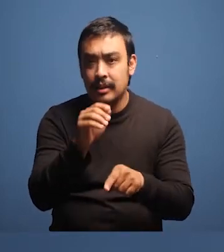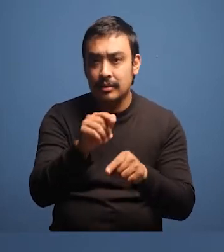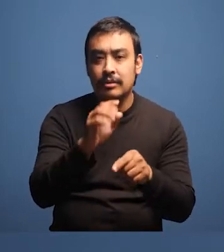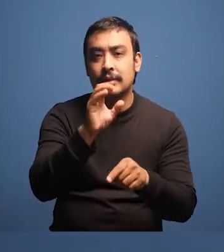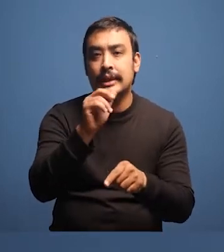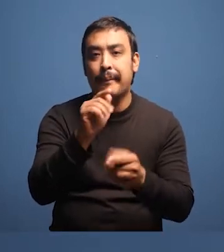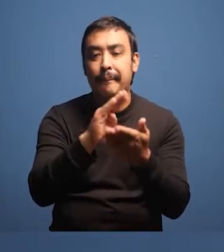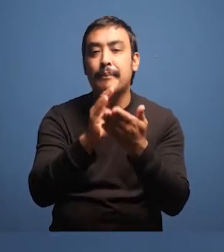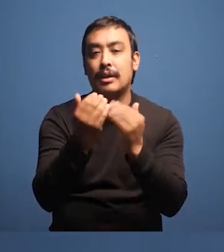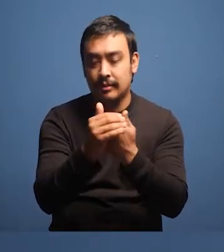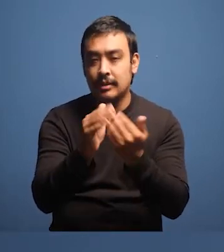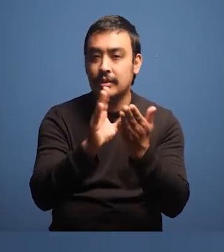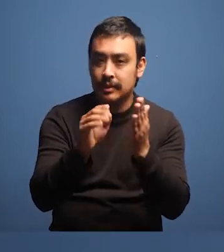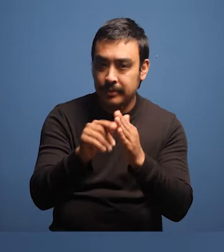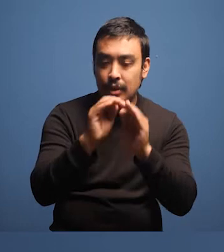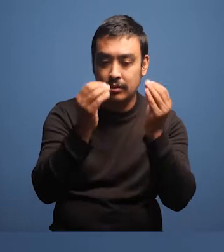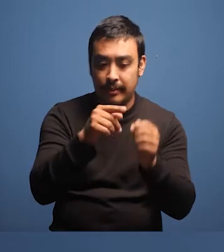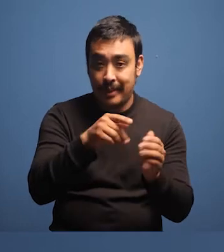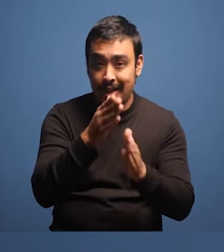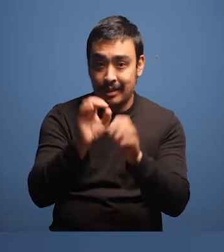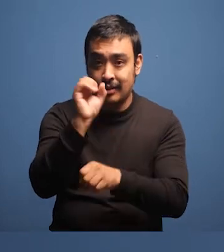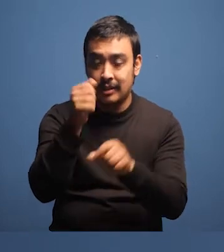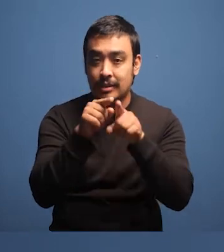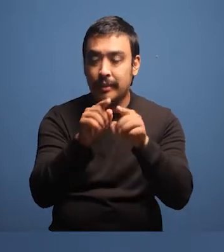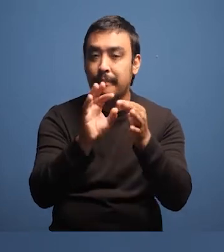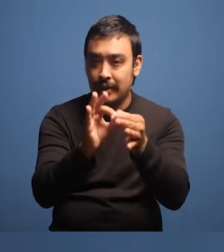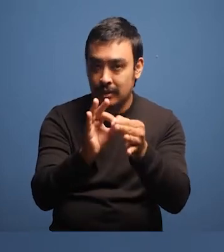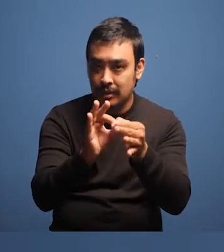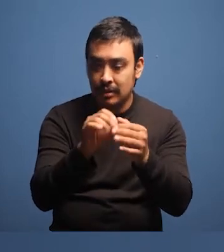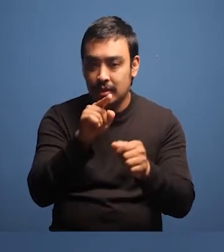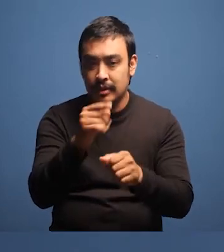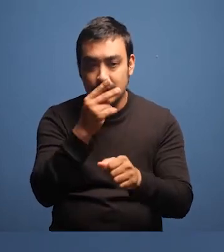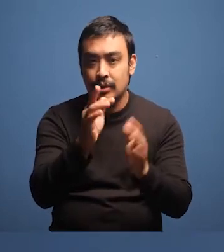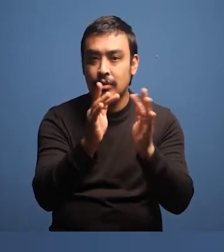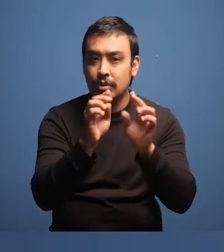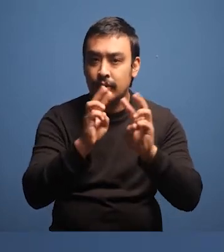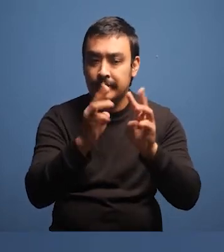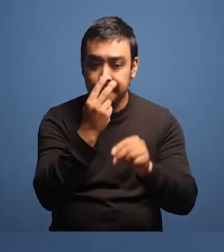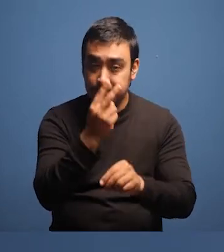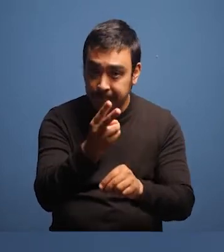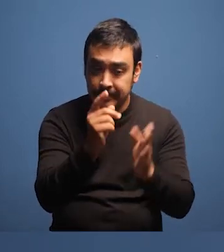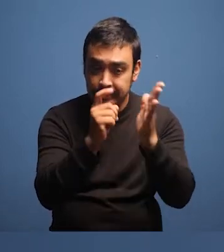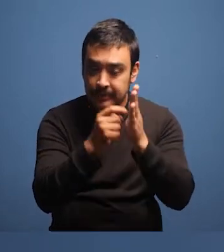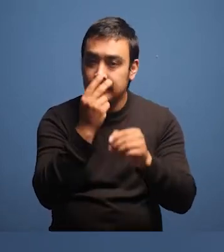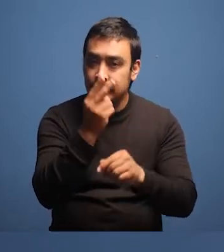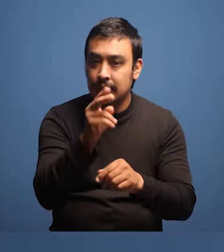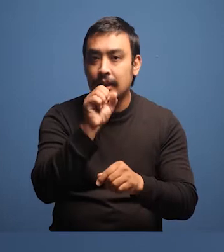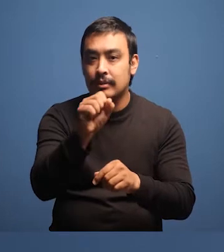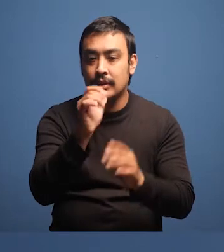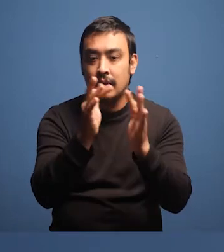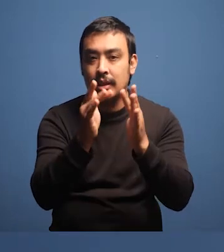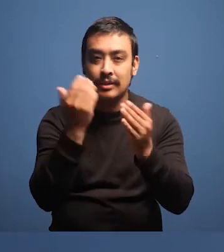पनि डेभलप गरेका थियौँ फेमिनिस्ट इन्टरनेटसँग मिलेर, जसमा चाहिँ तपाईँहरू त्यो वेबसाइटमा भिजिट गरेर हजुरहरूले चाहिँ